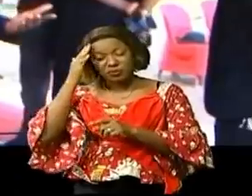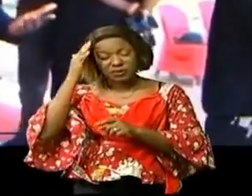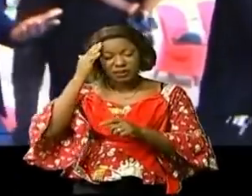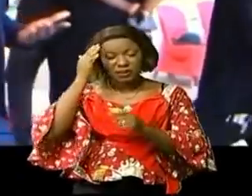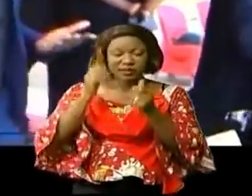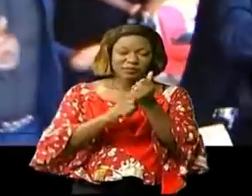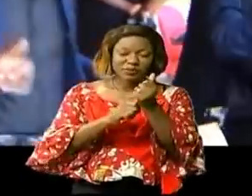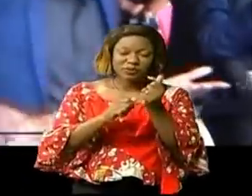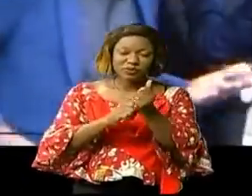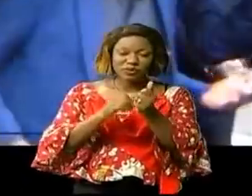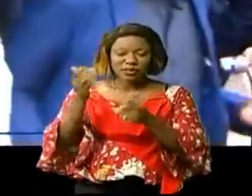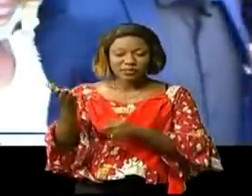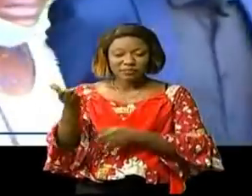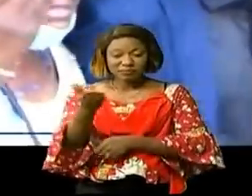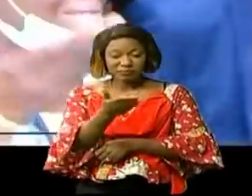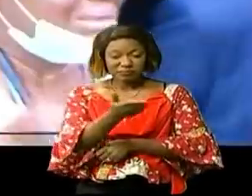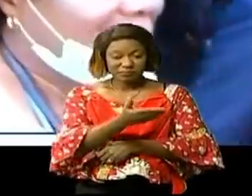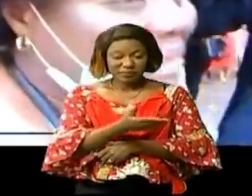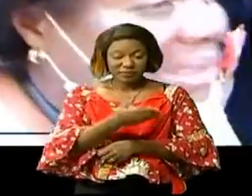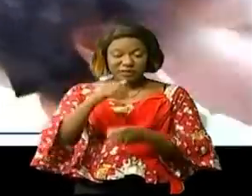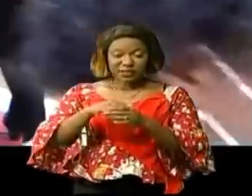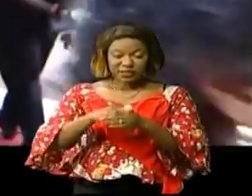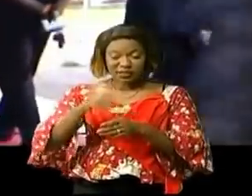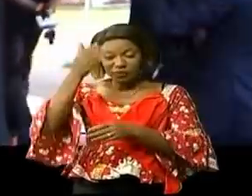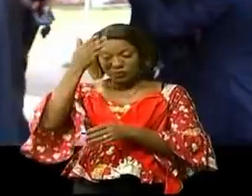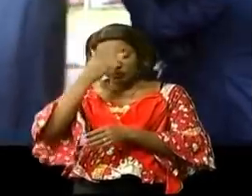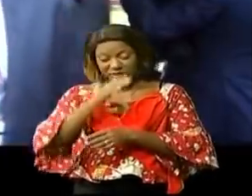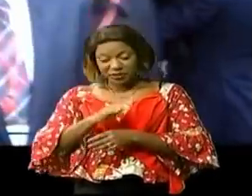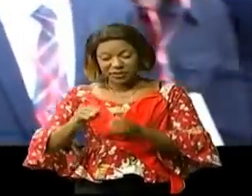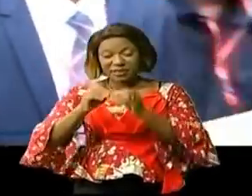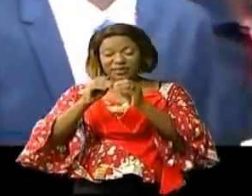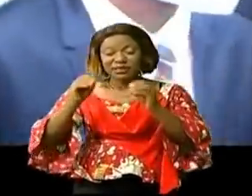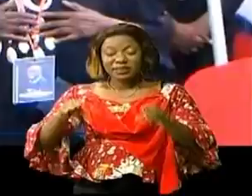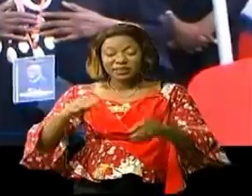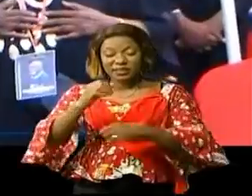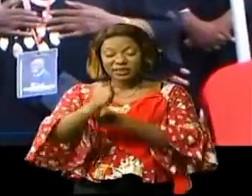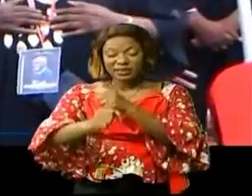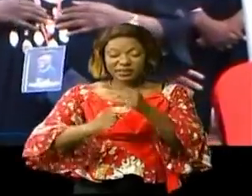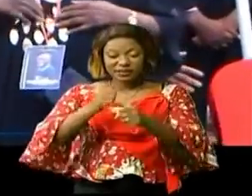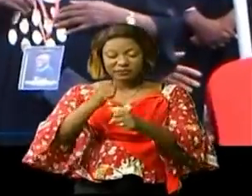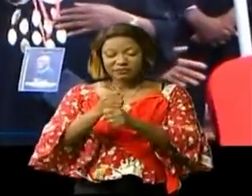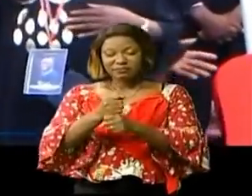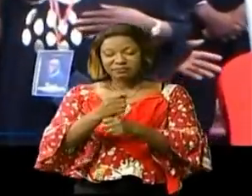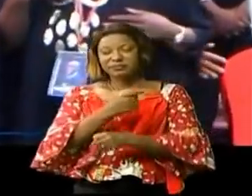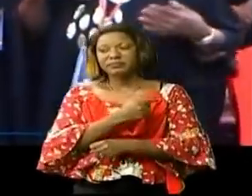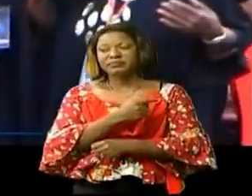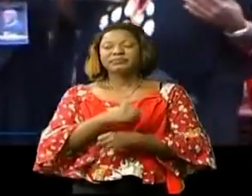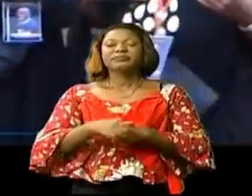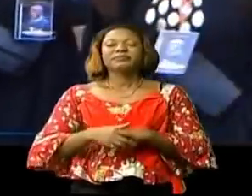ici, sur l'esplanade de la morgue de l'hôpital du Cinquantenaire.